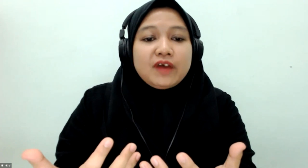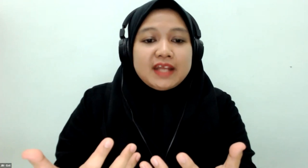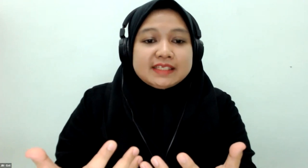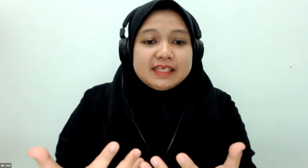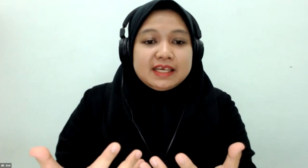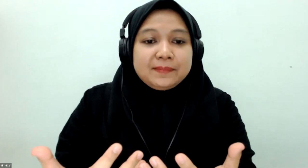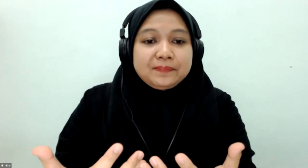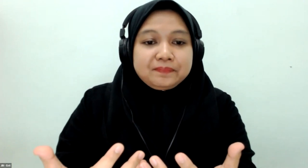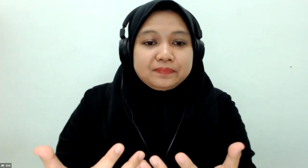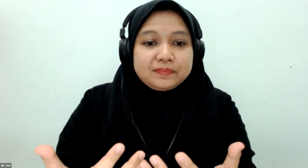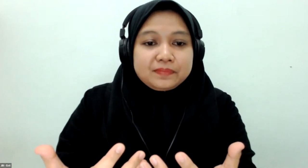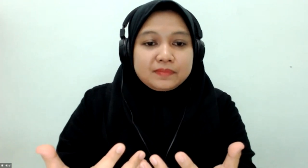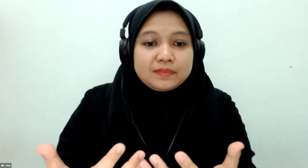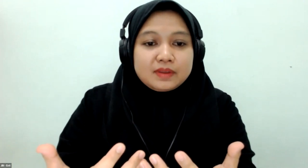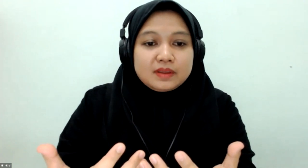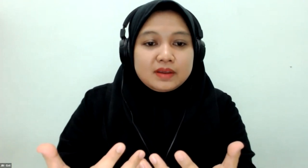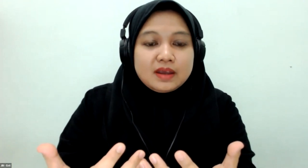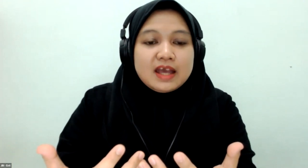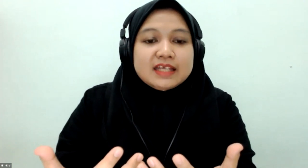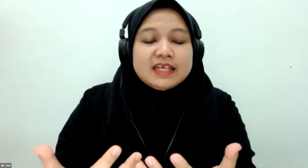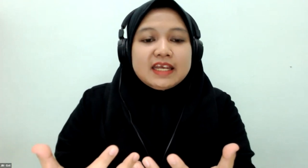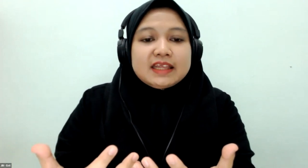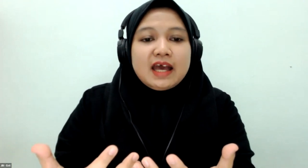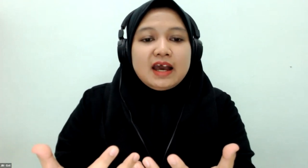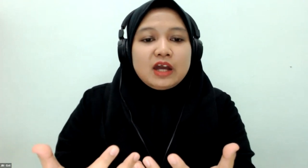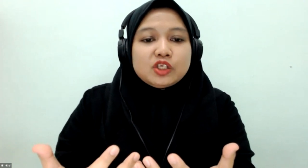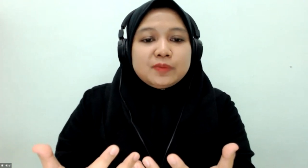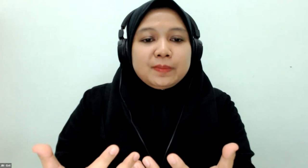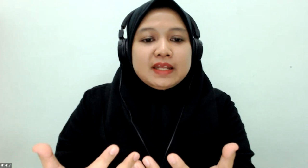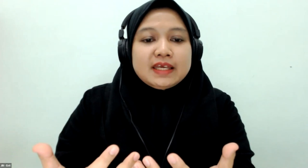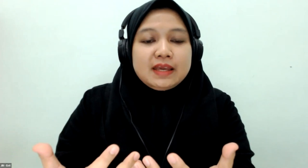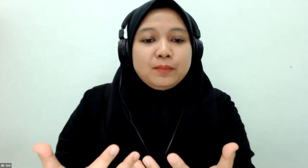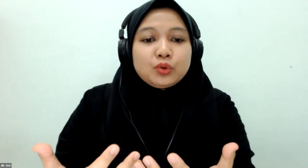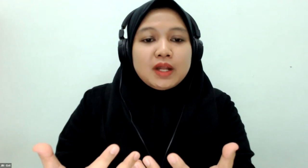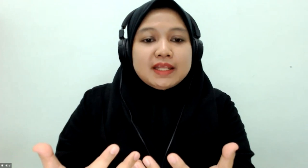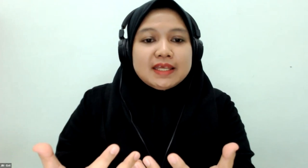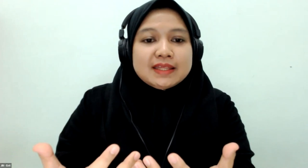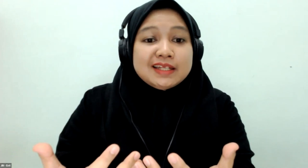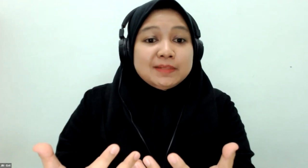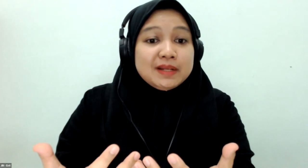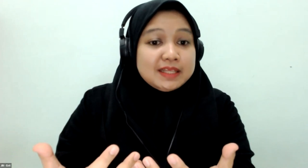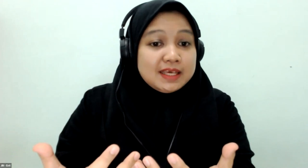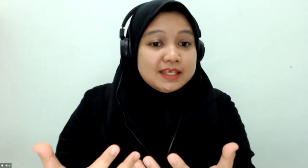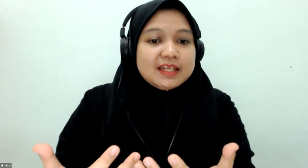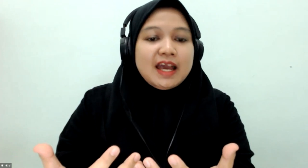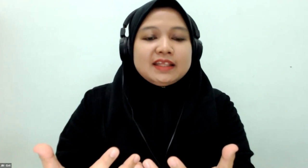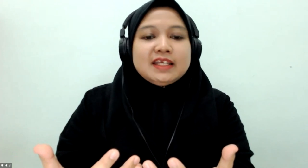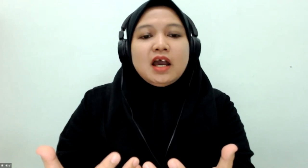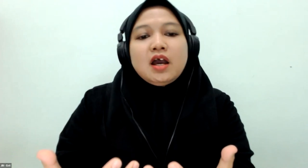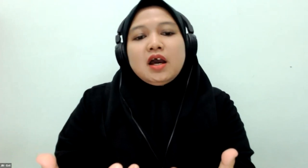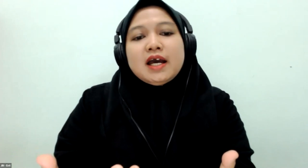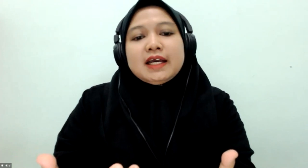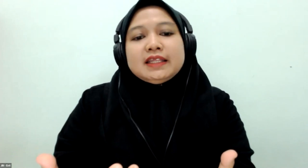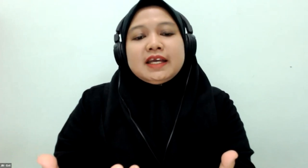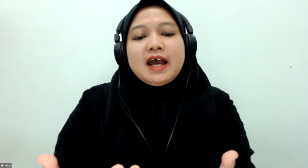sebuah bentuk variasi jadi kita harus memiliki mutual intelijen militer jadi